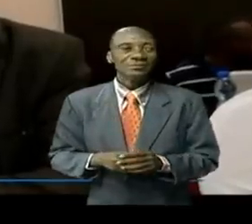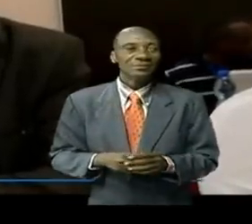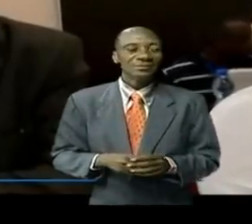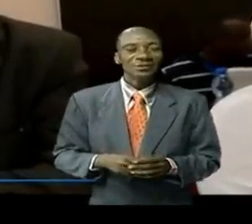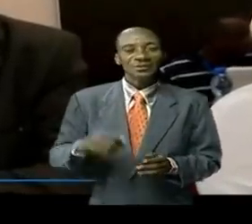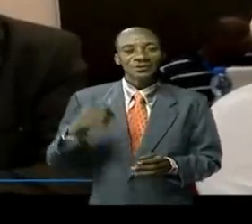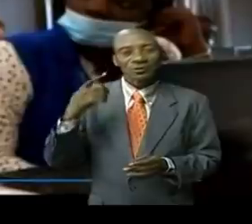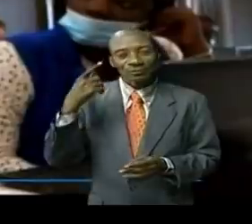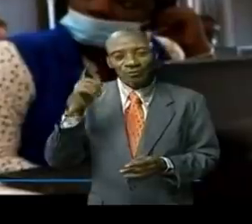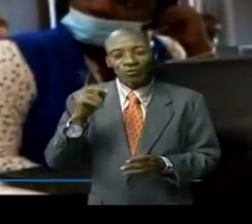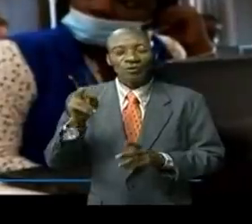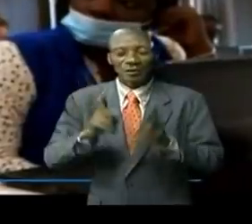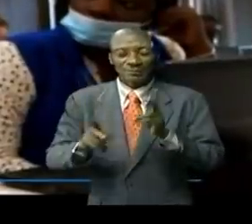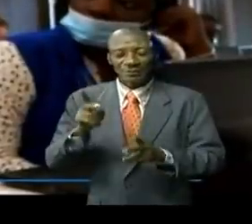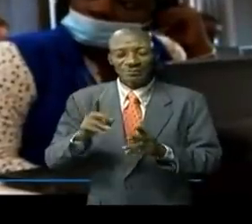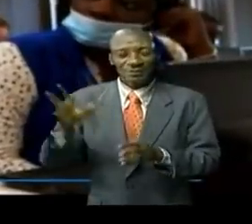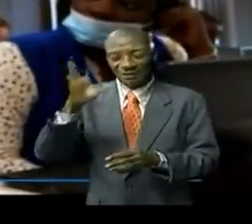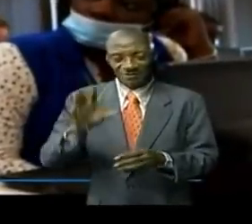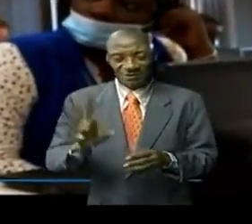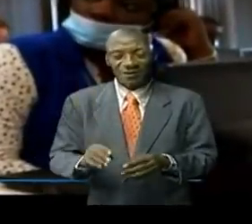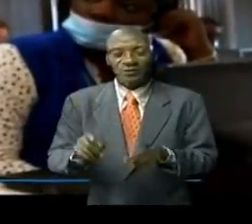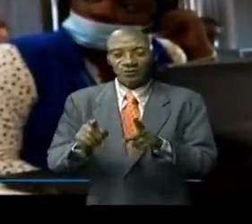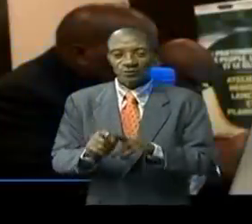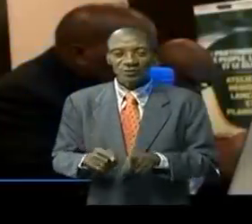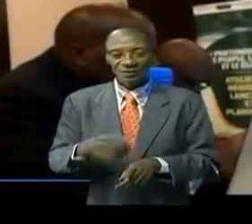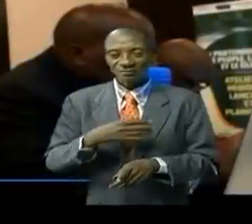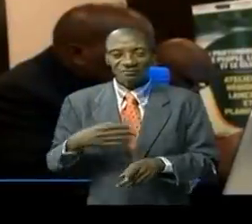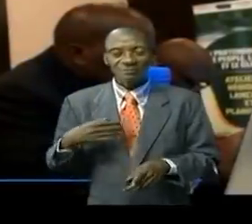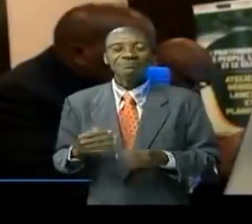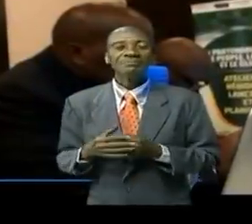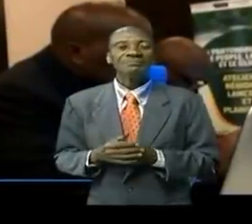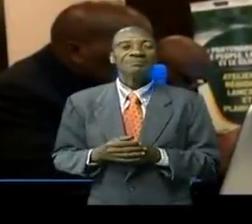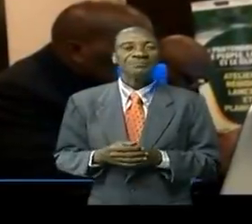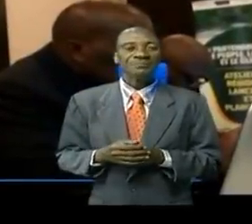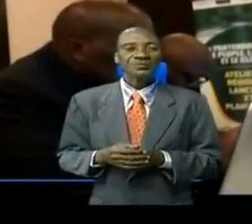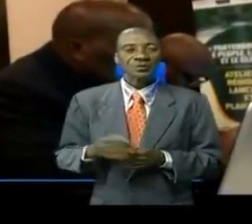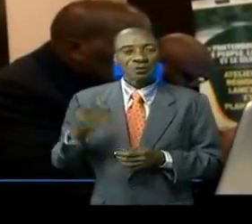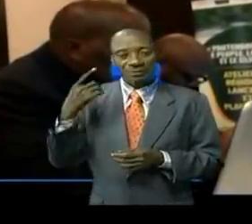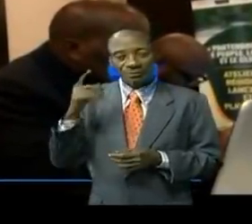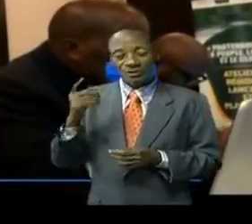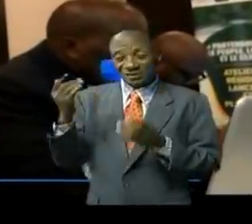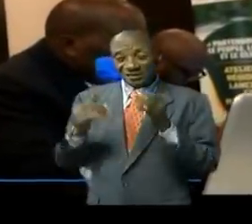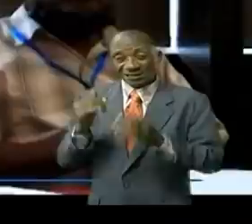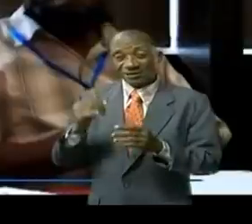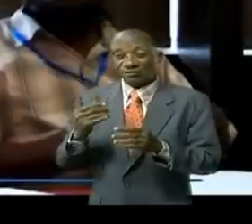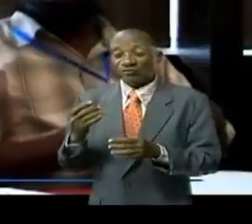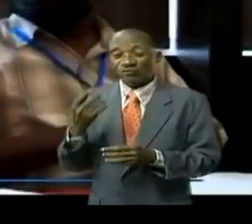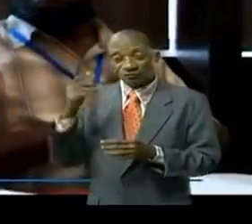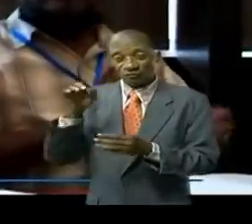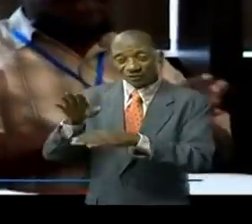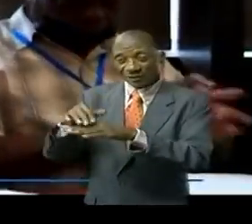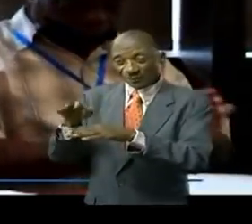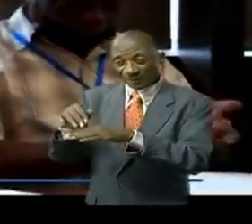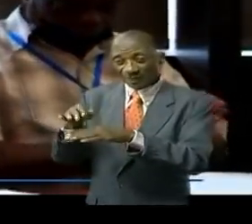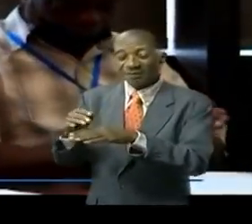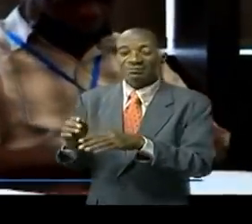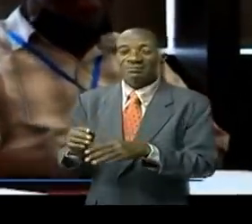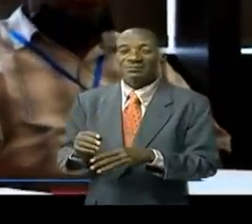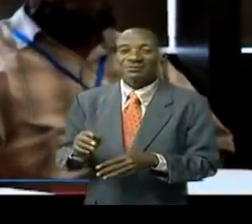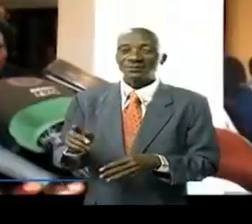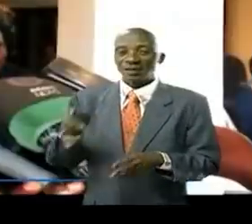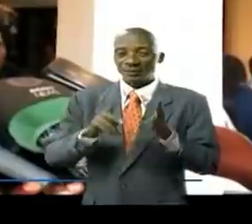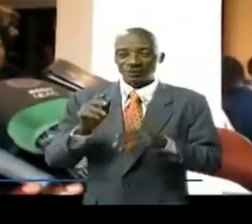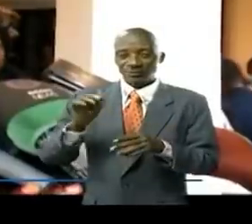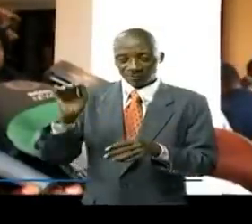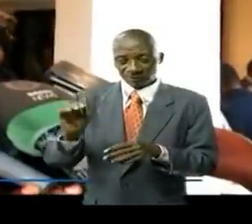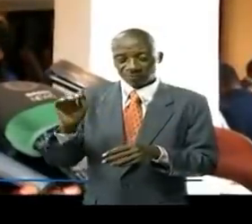d'ascendance africaine et des femmes. Quand vous voulez impliquer les peuples autochtones ou les communautés locales dans les secteurs de forêt, il faut qu'il